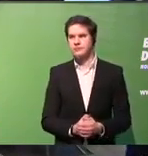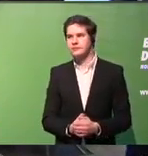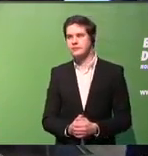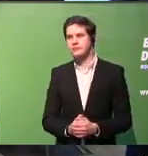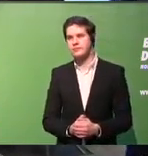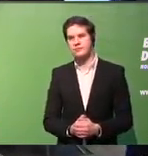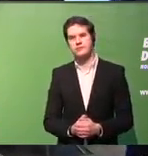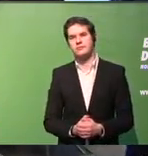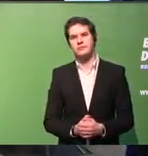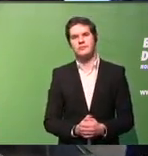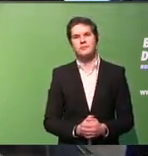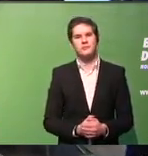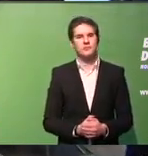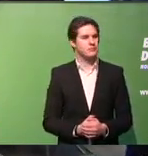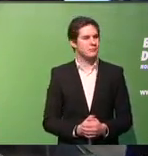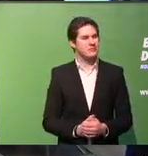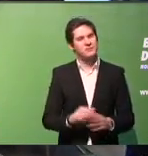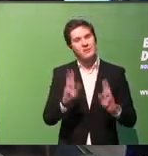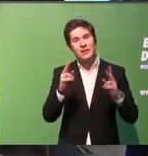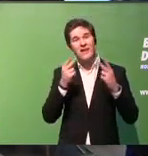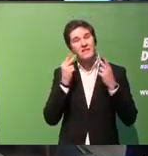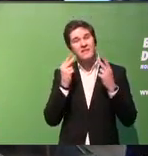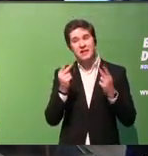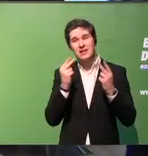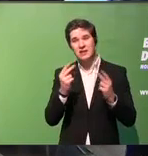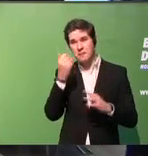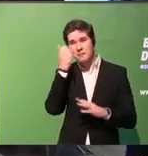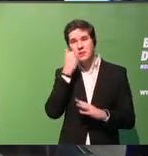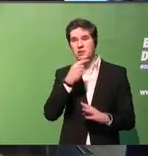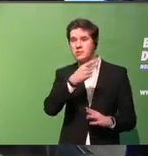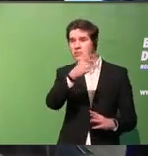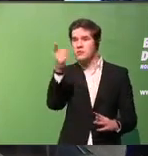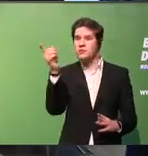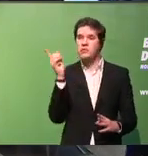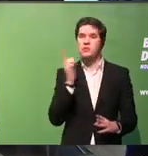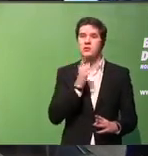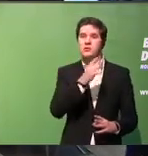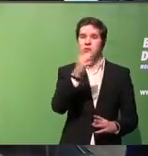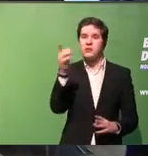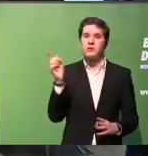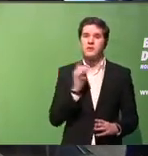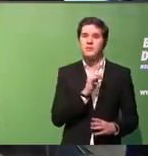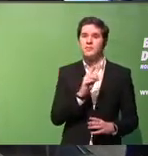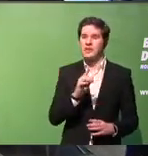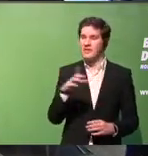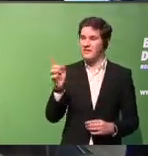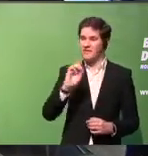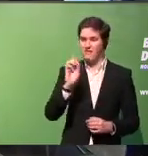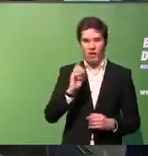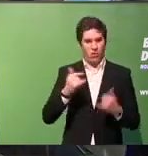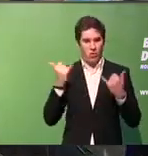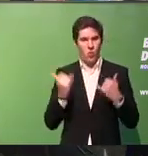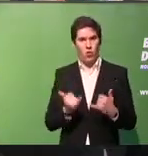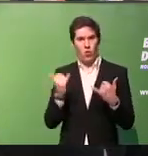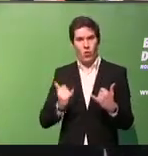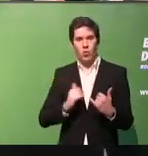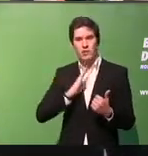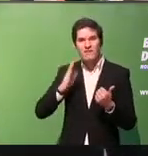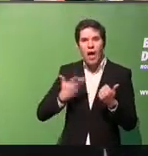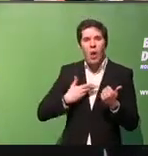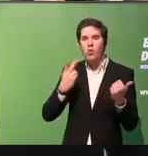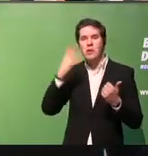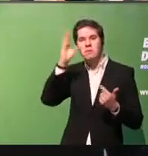ganz wichtig, dass wir den Frauen und Männern, die heute